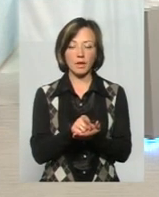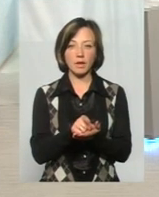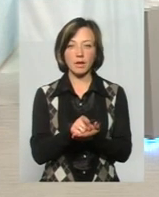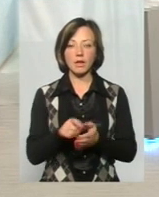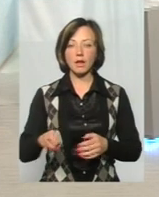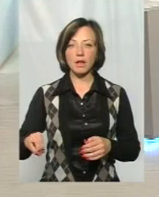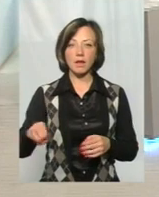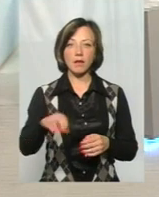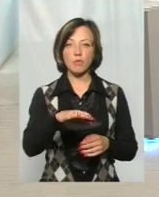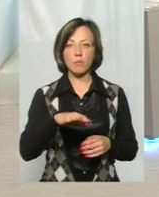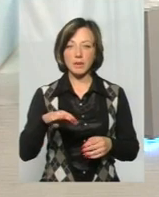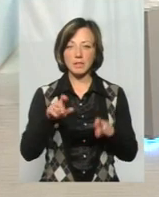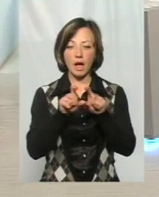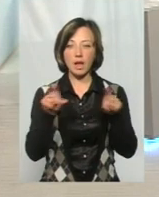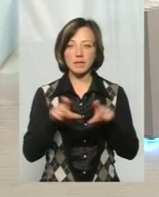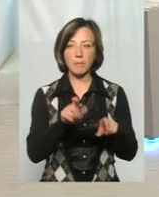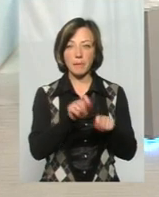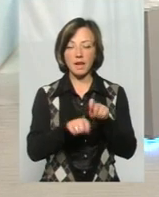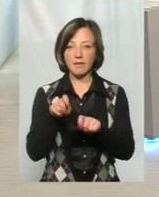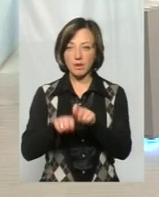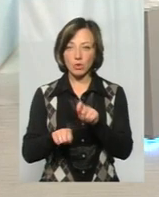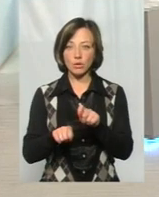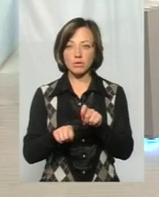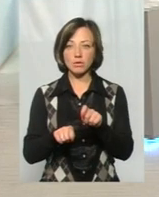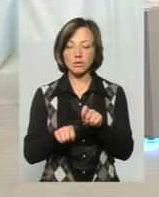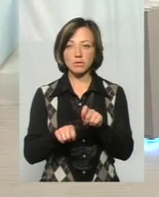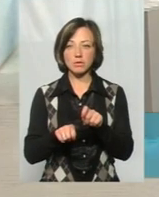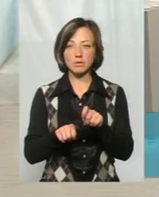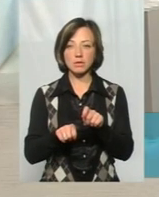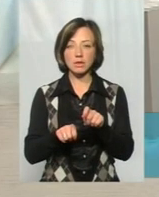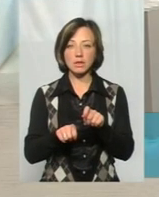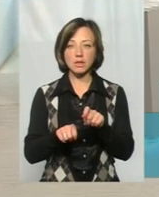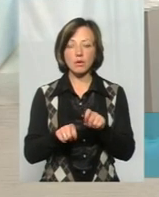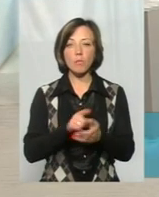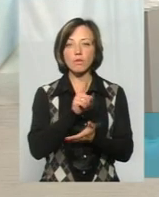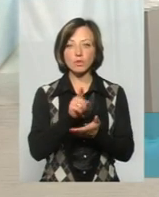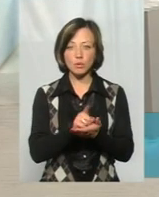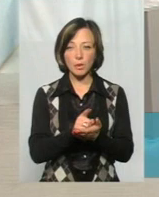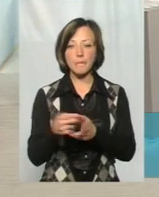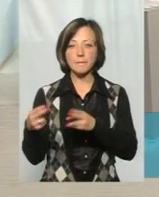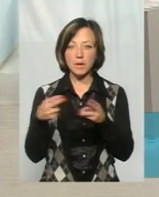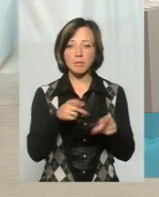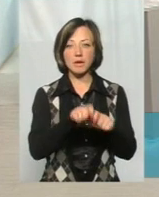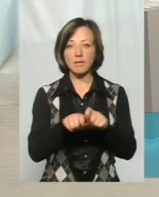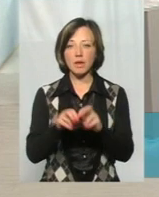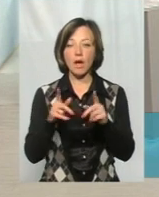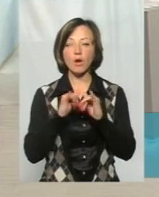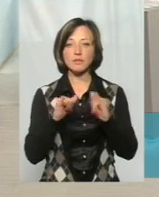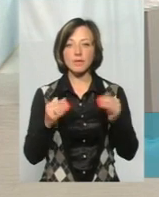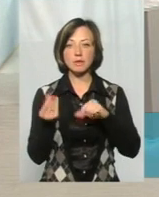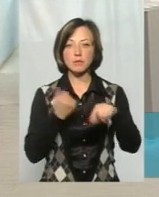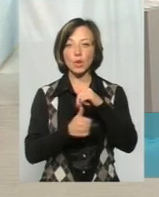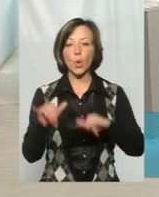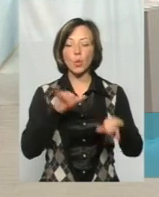європейськими агенціями перевірок, забувся, як вони називаються, вони обов'язково приїдуть, перевірять, як розвивається бізнес,